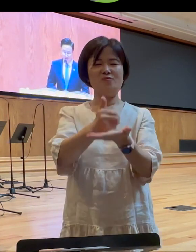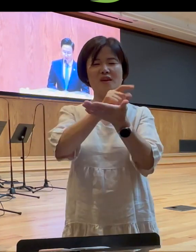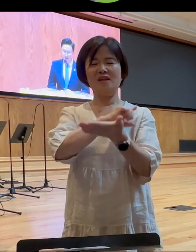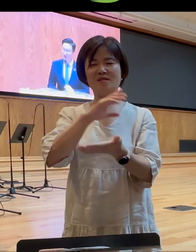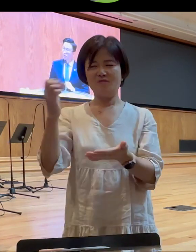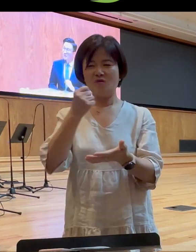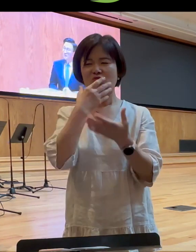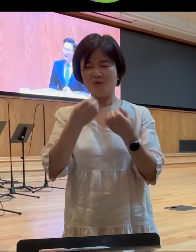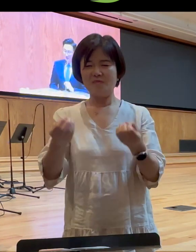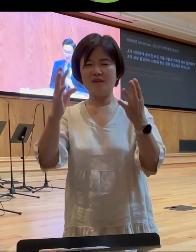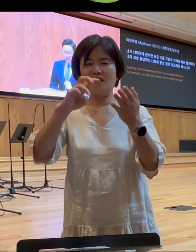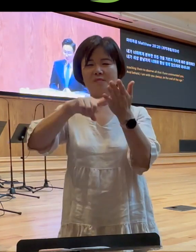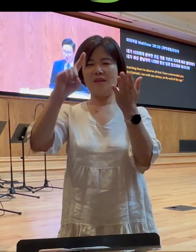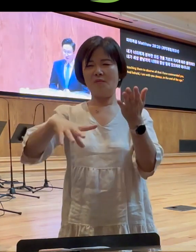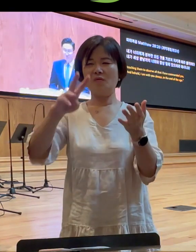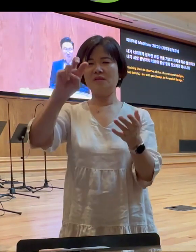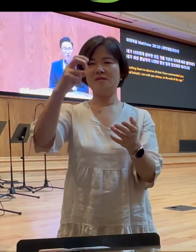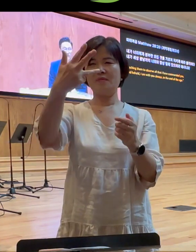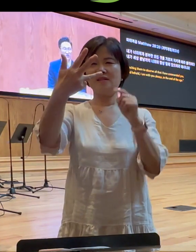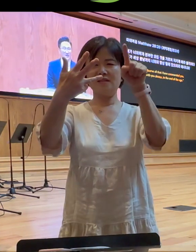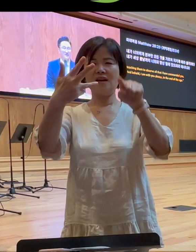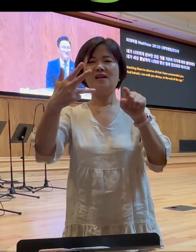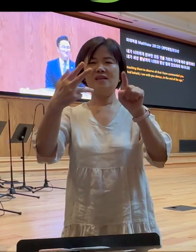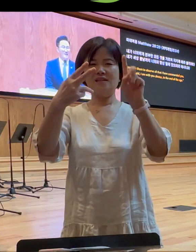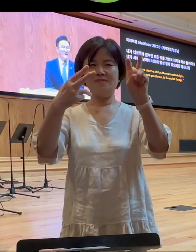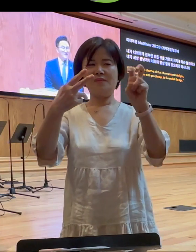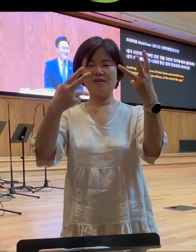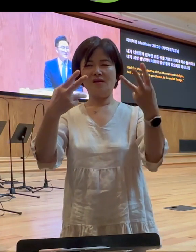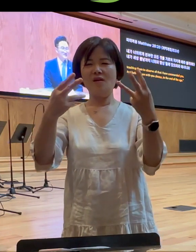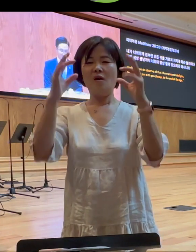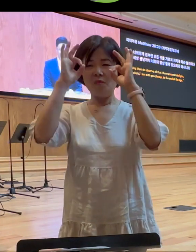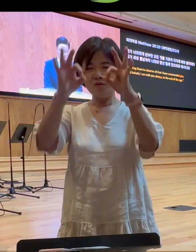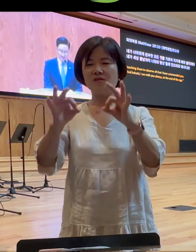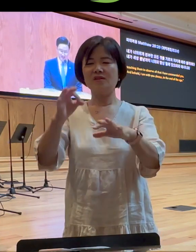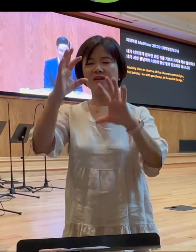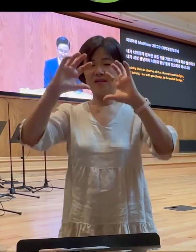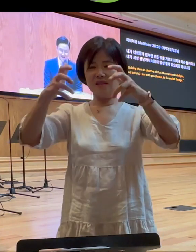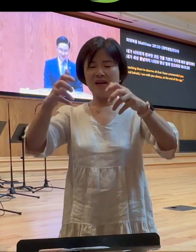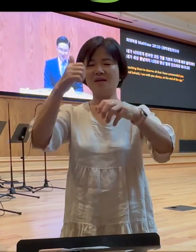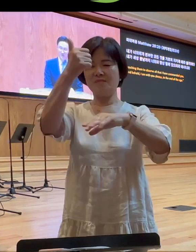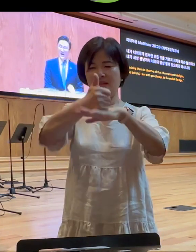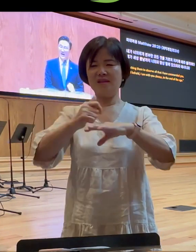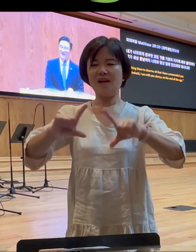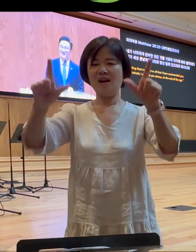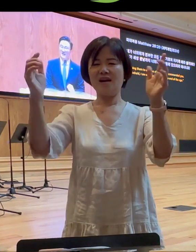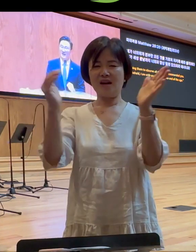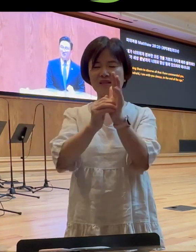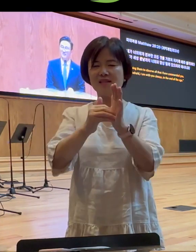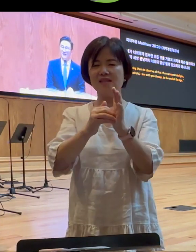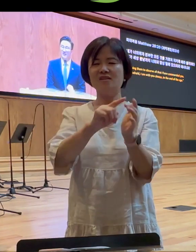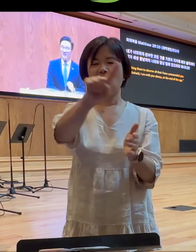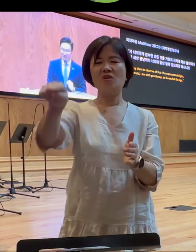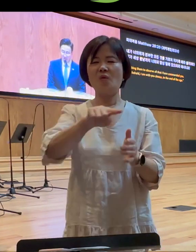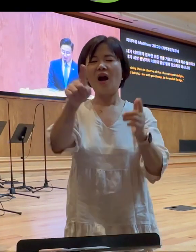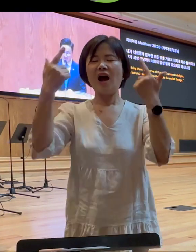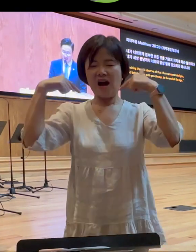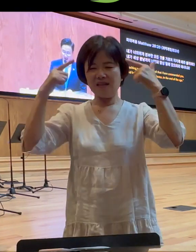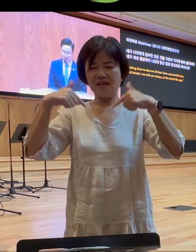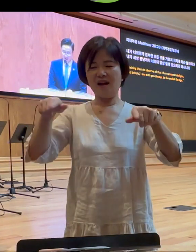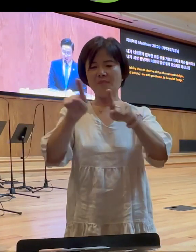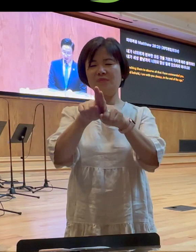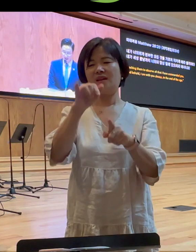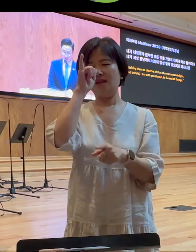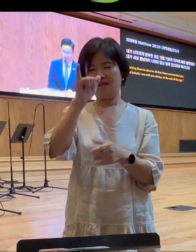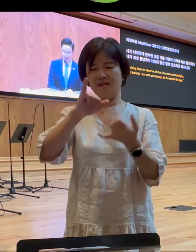축복합니다. 마태복음 28장 20절 말씀에 볼지어다 내가 세상 끝날까지 너희와 항상 함께